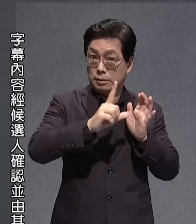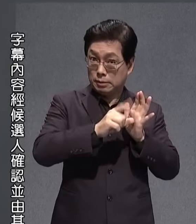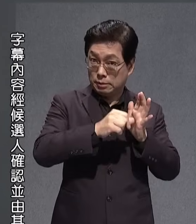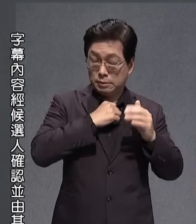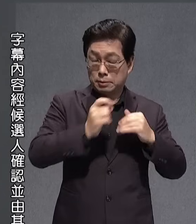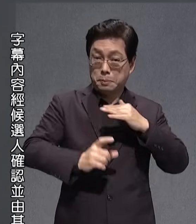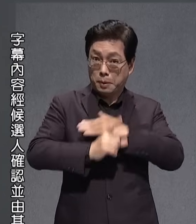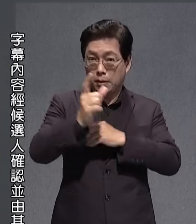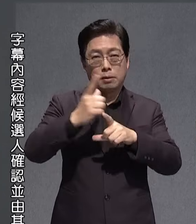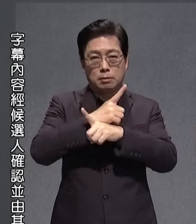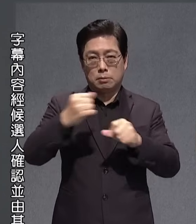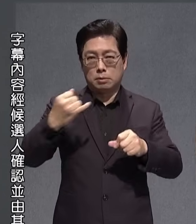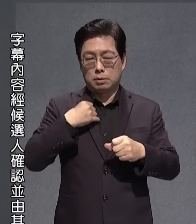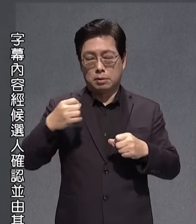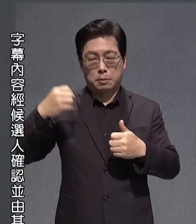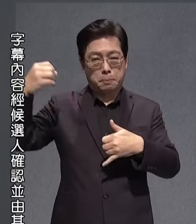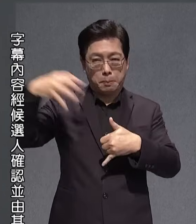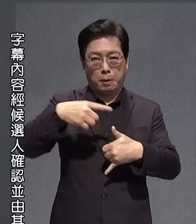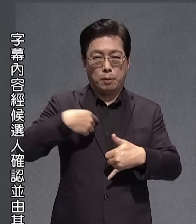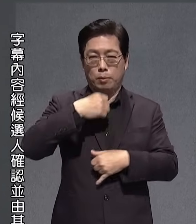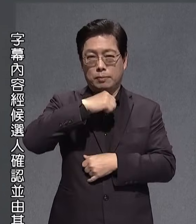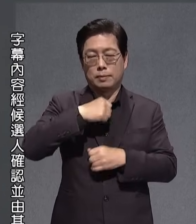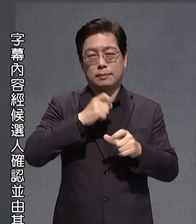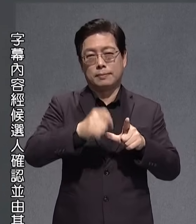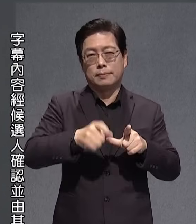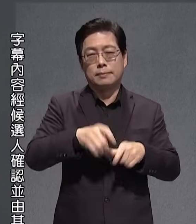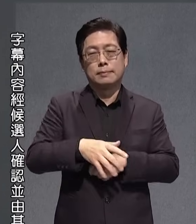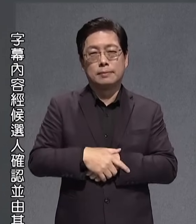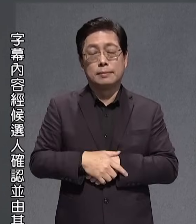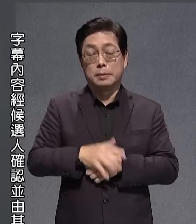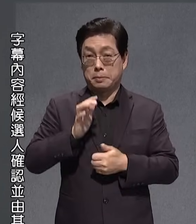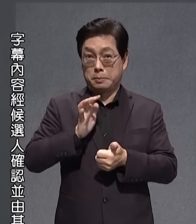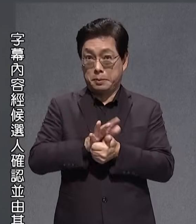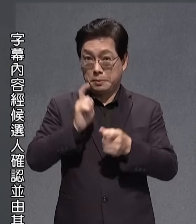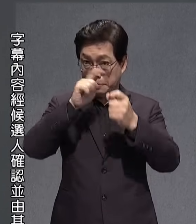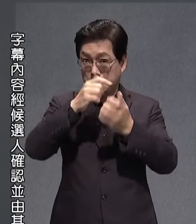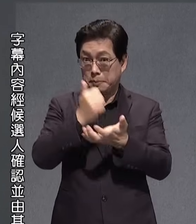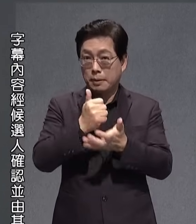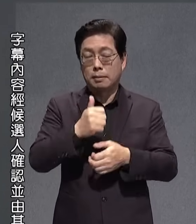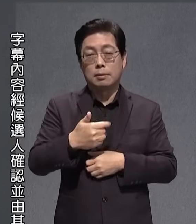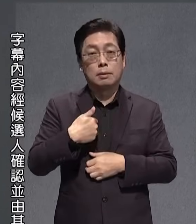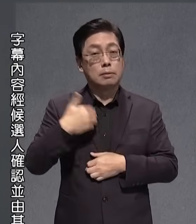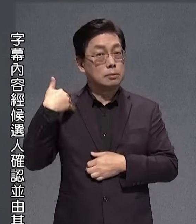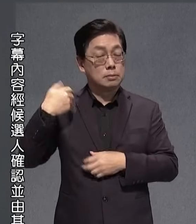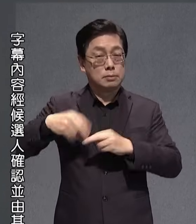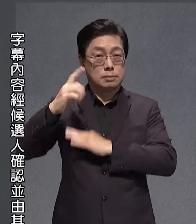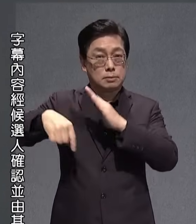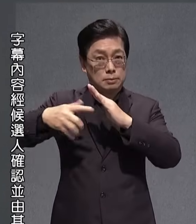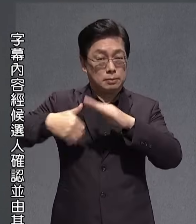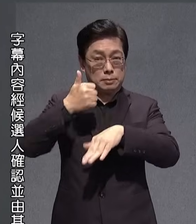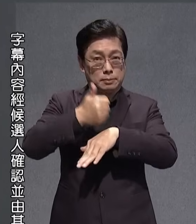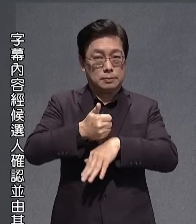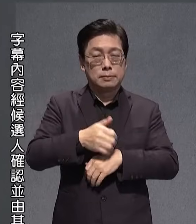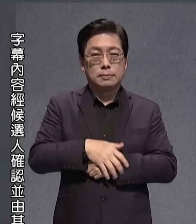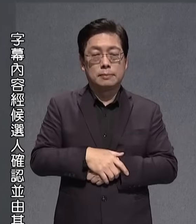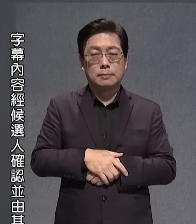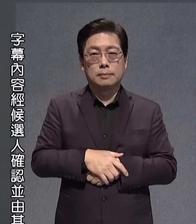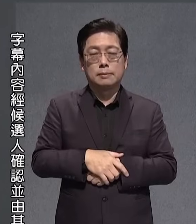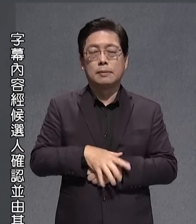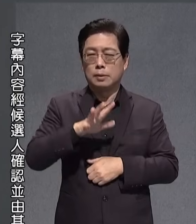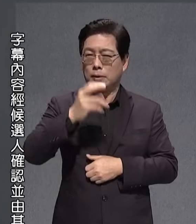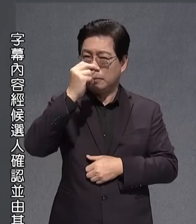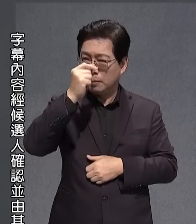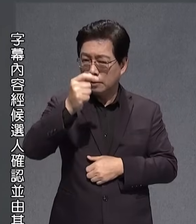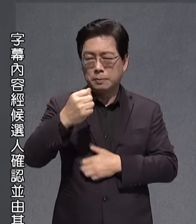起，通通都可以照到台湾的企业。也为了达到这个目标，我在担任行政院院长的时候，特